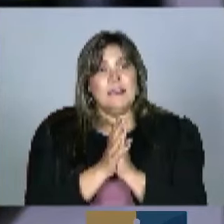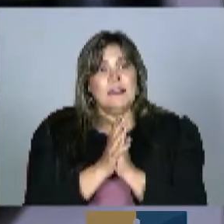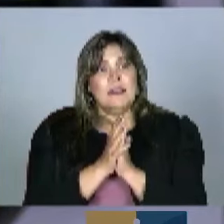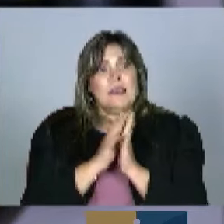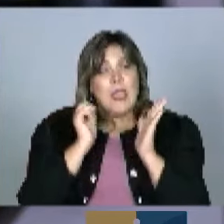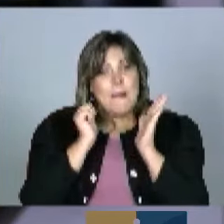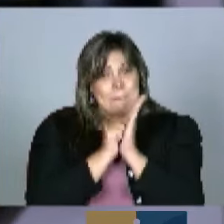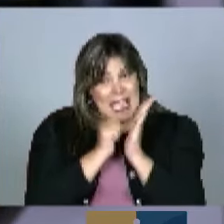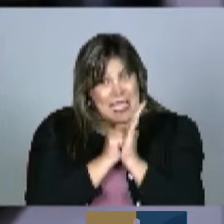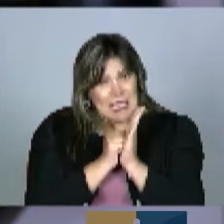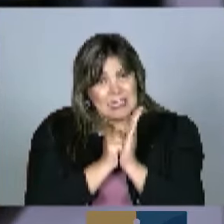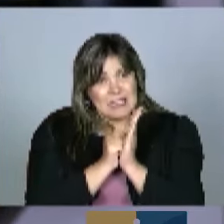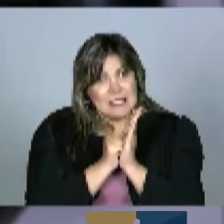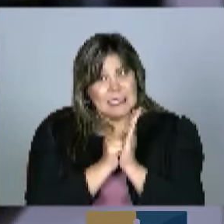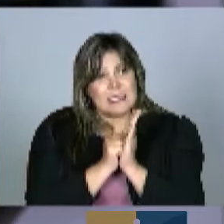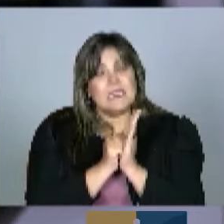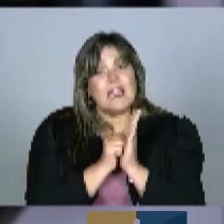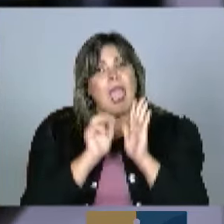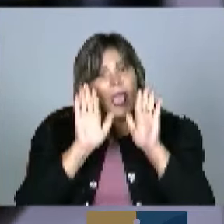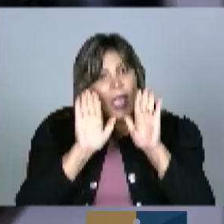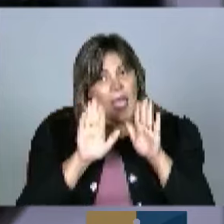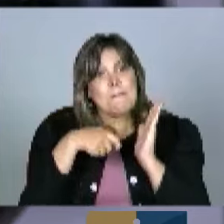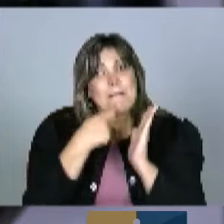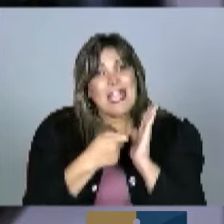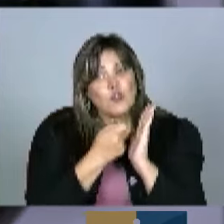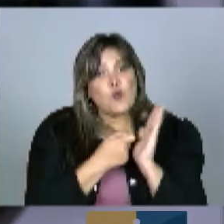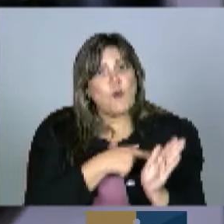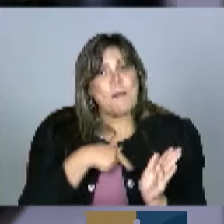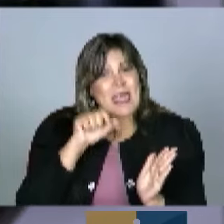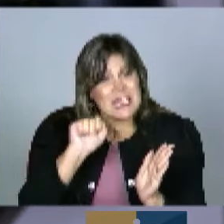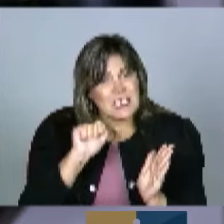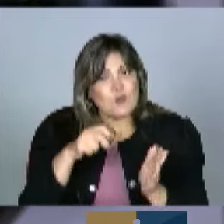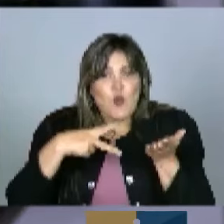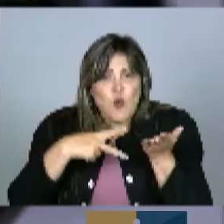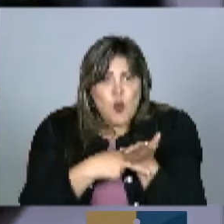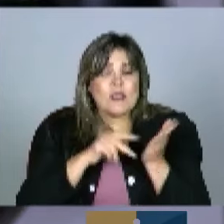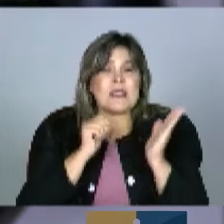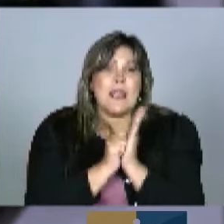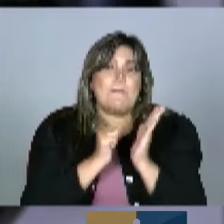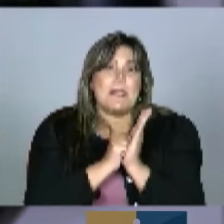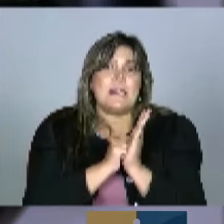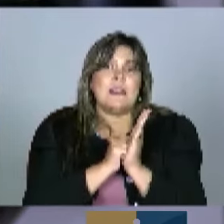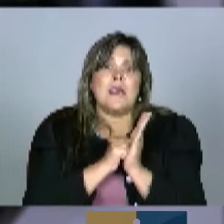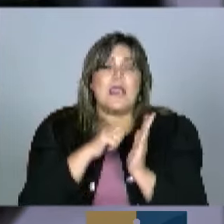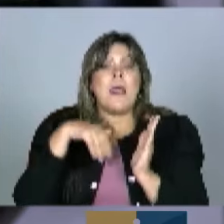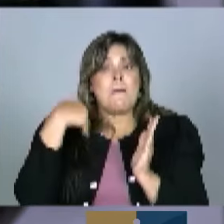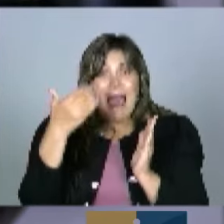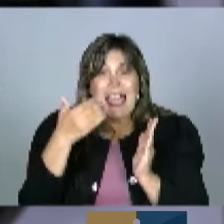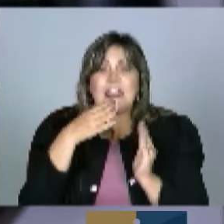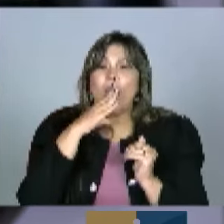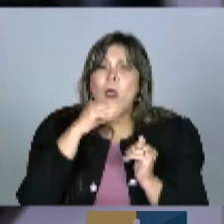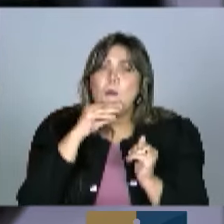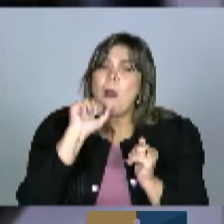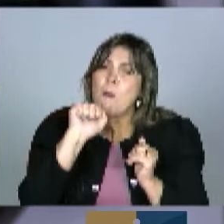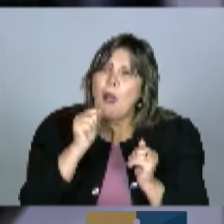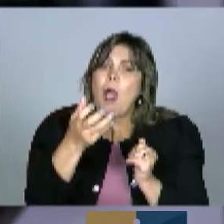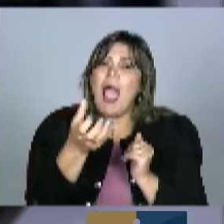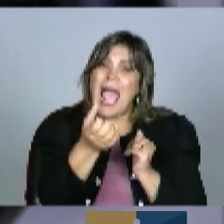هو زوج حضرتك كان ليه نصيب واخذوا منه حماه حماكي